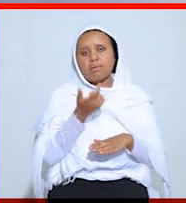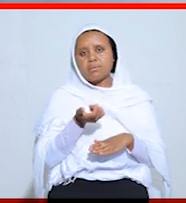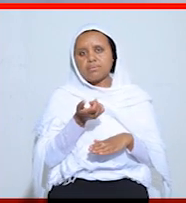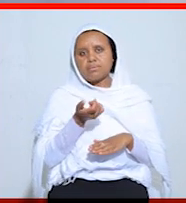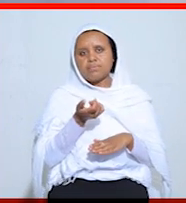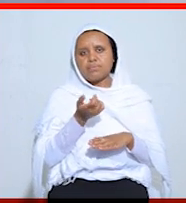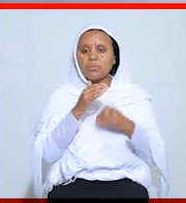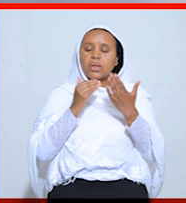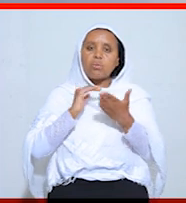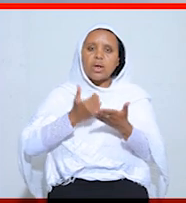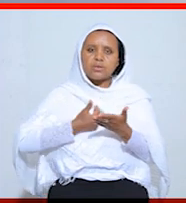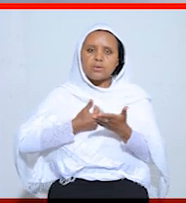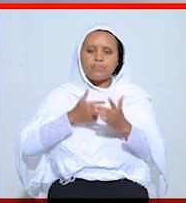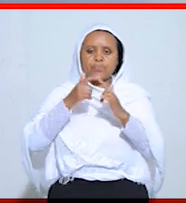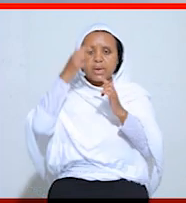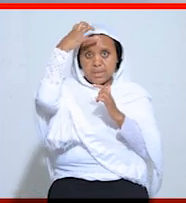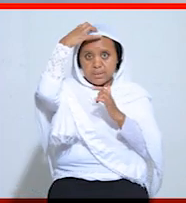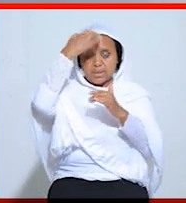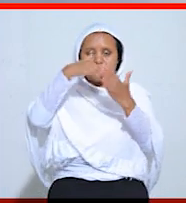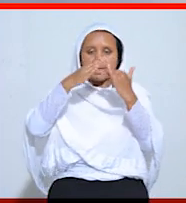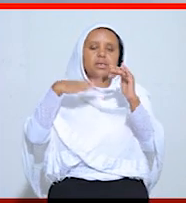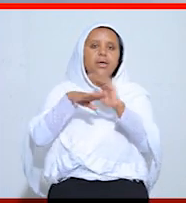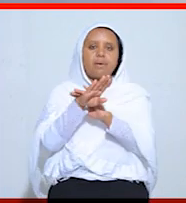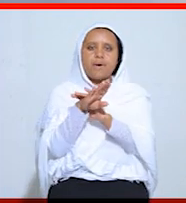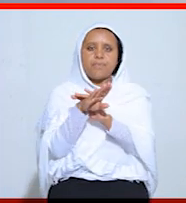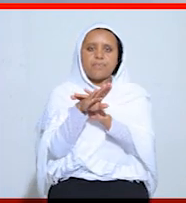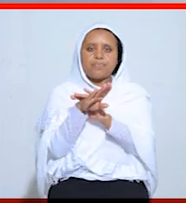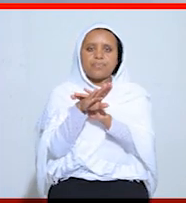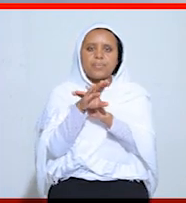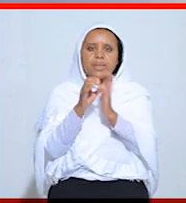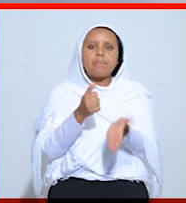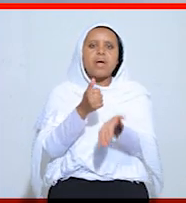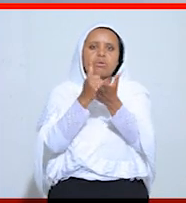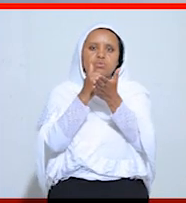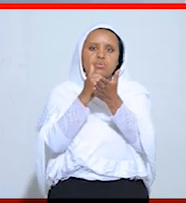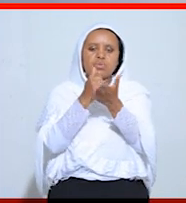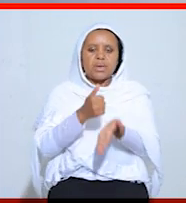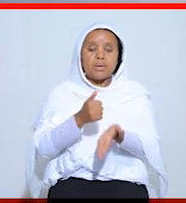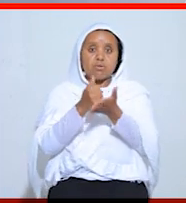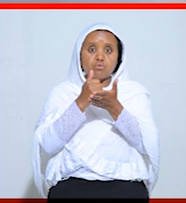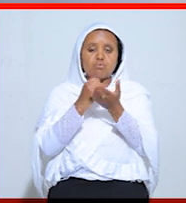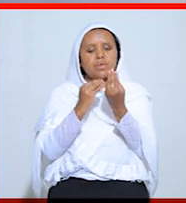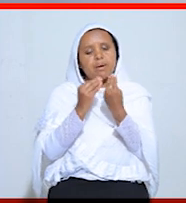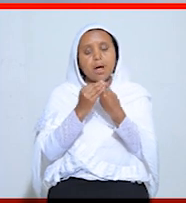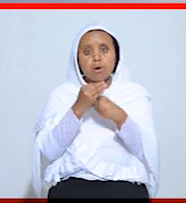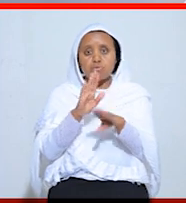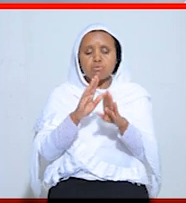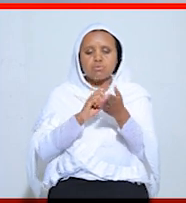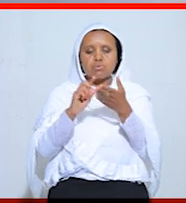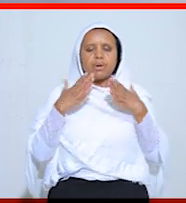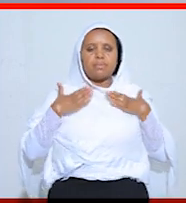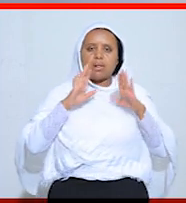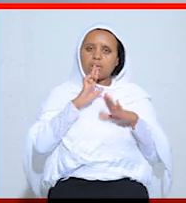አይደሉምን ይላል። ሁላችን ወደ መንግሥተ ሰማያት እንድንገባ የሚያግዙን የሚረዱን